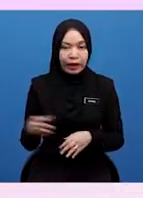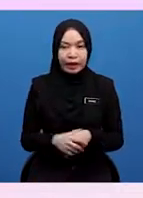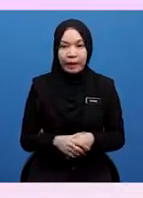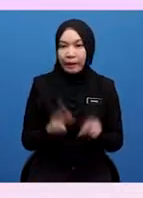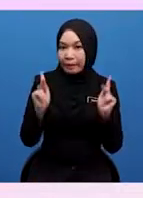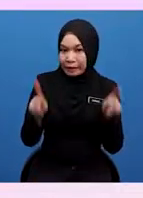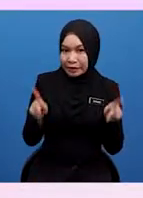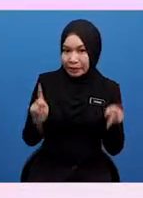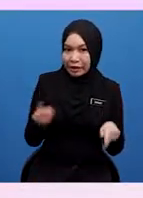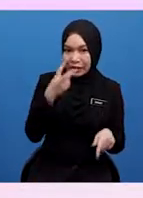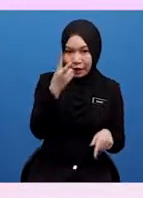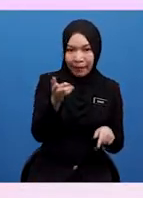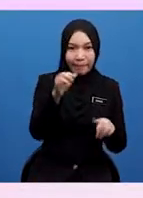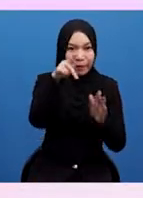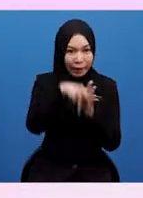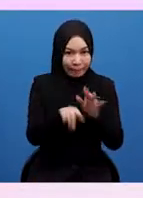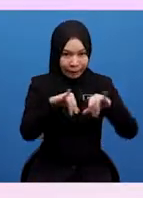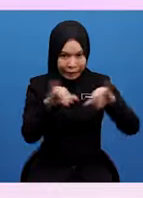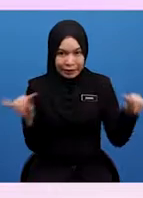Pelajar-pelajar nampak perbezaannya, bukan?